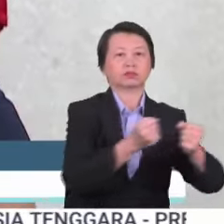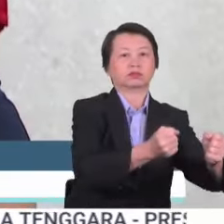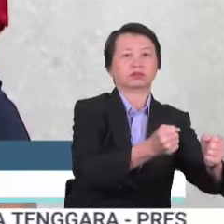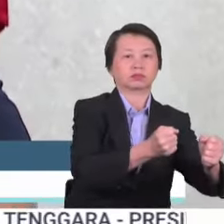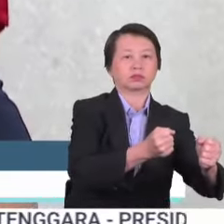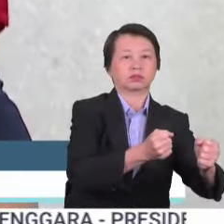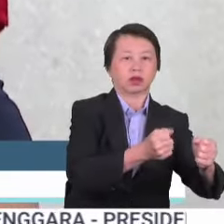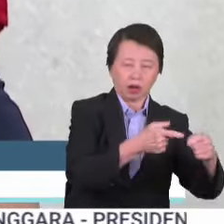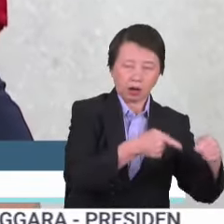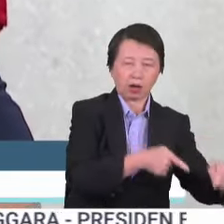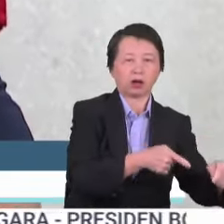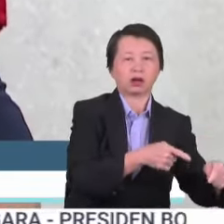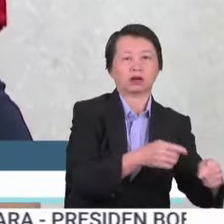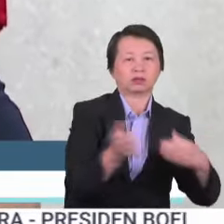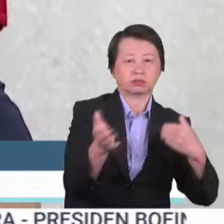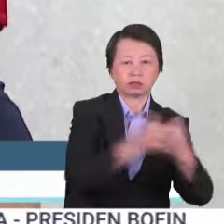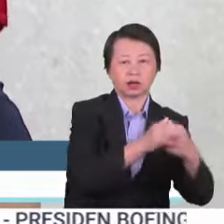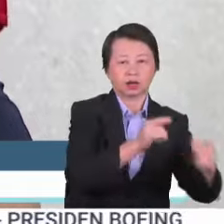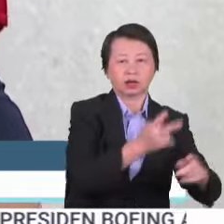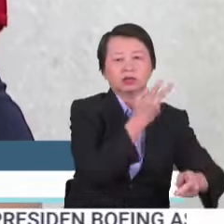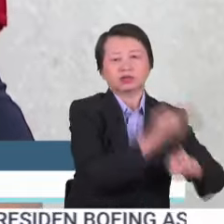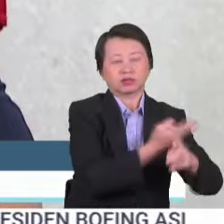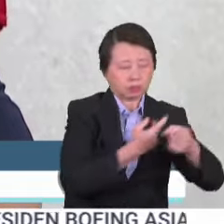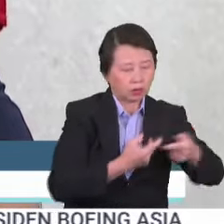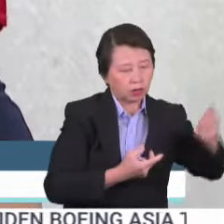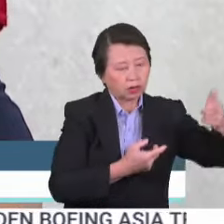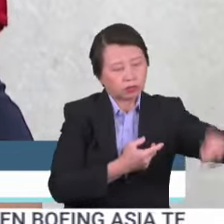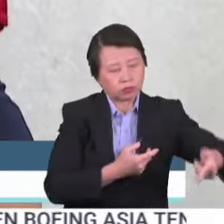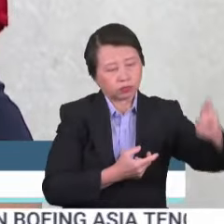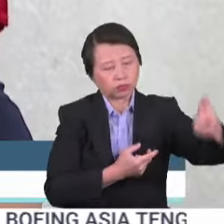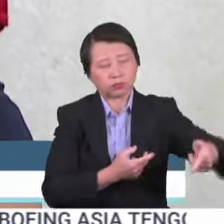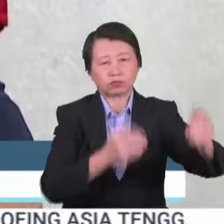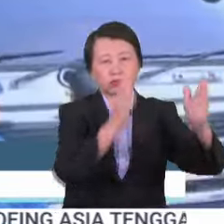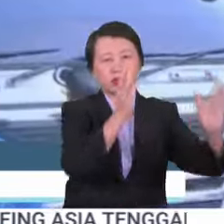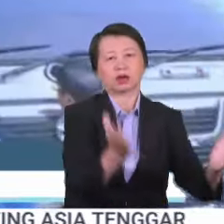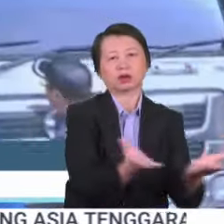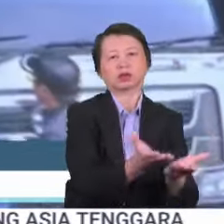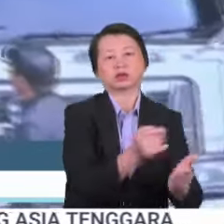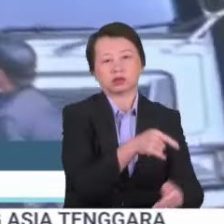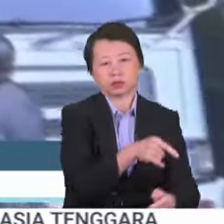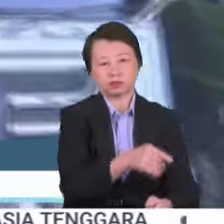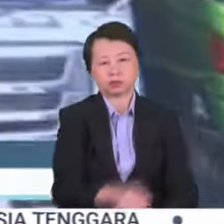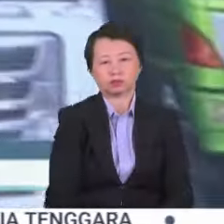tu dan dia akan simpan di dalam tangki.